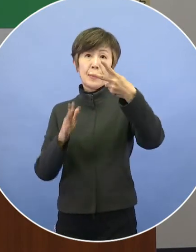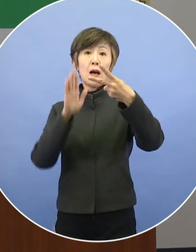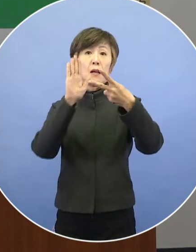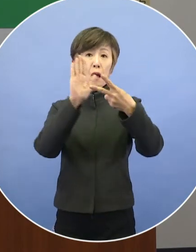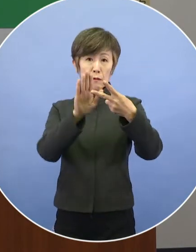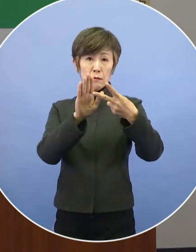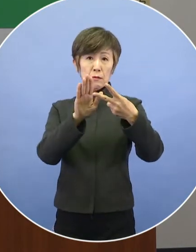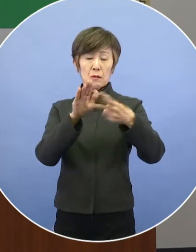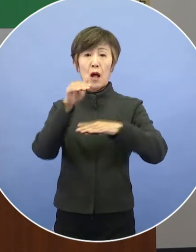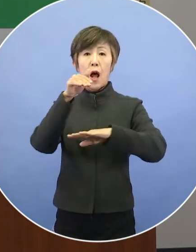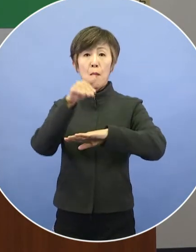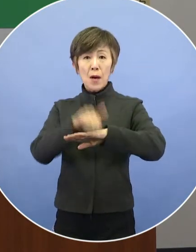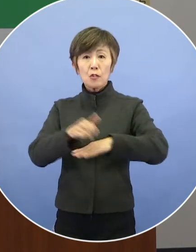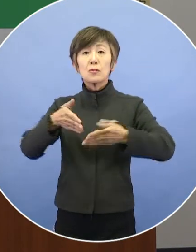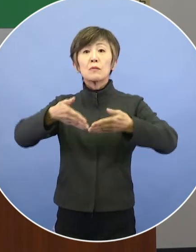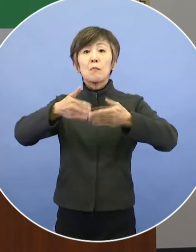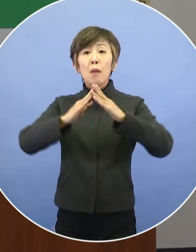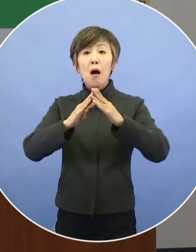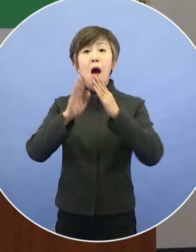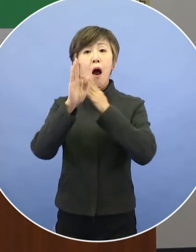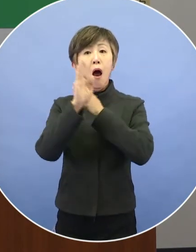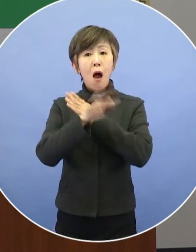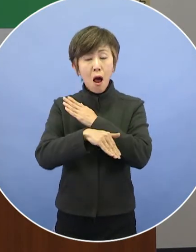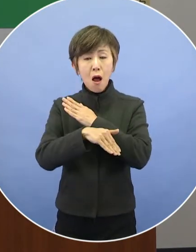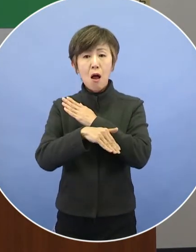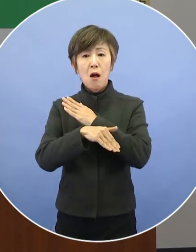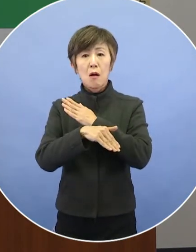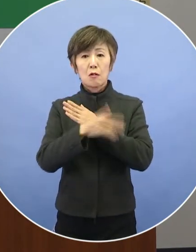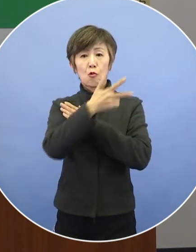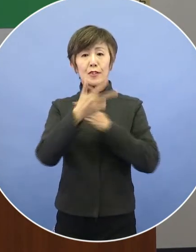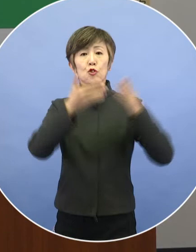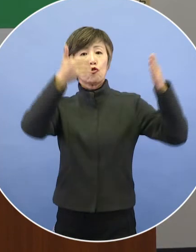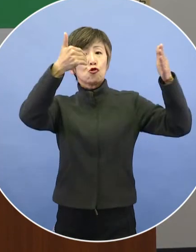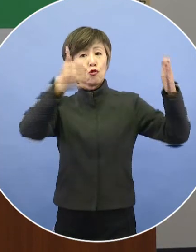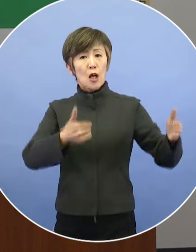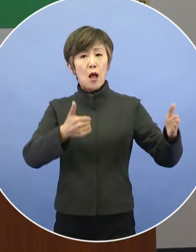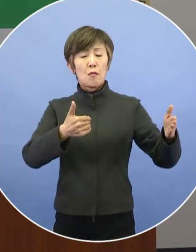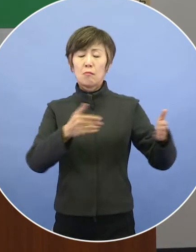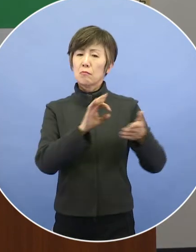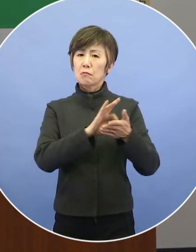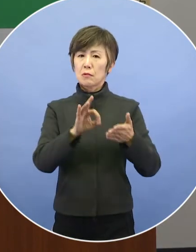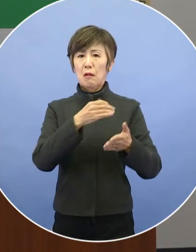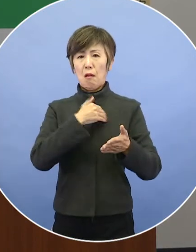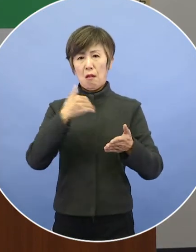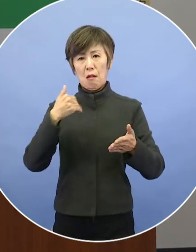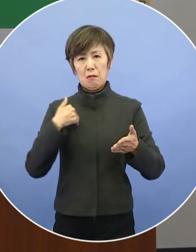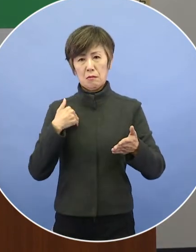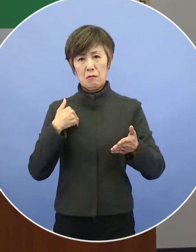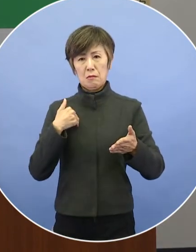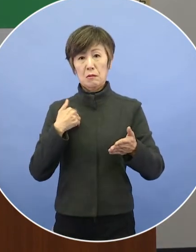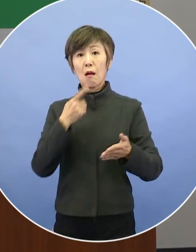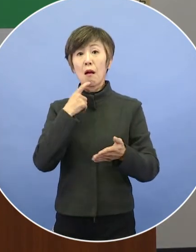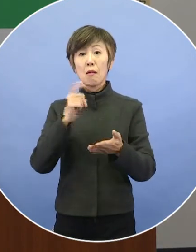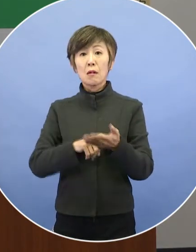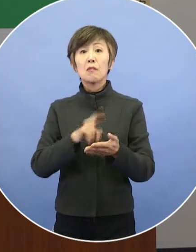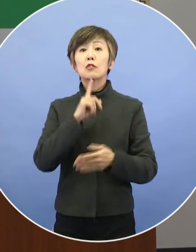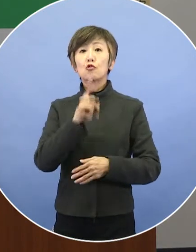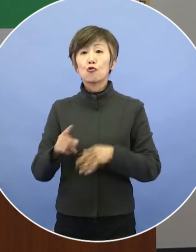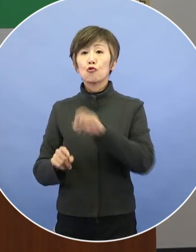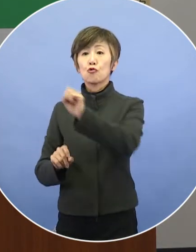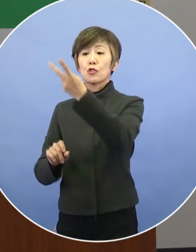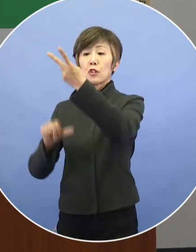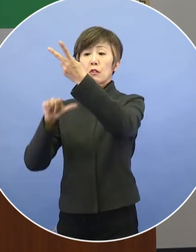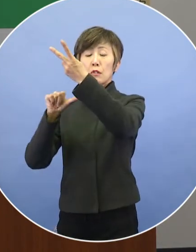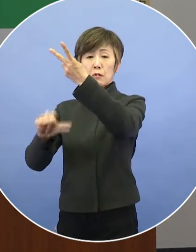で窓口を設置している期間の後1週間後まで使えるということでございますので簡単に言うと